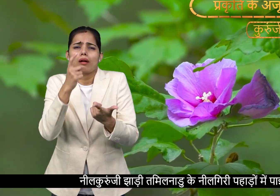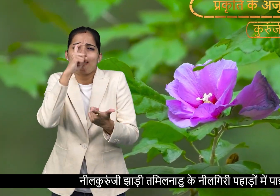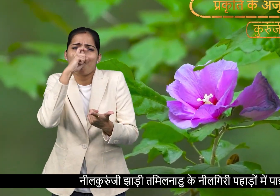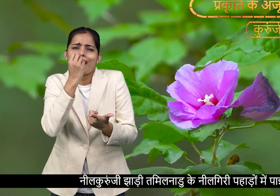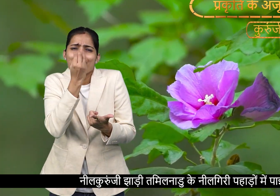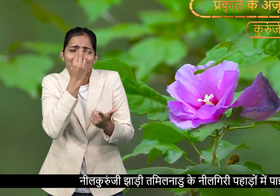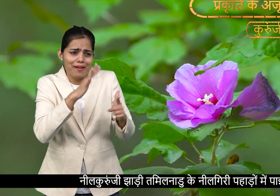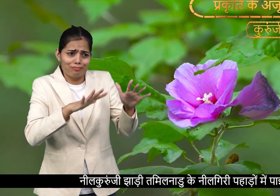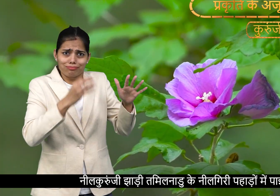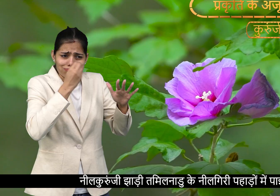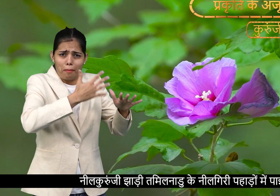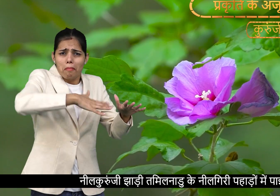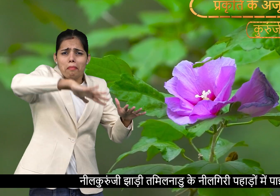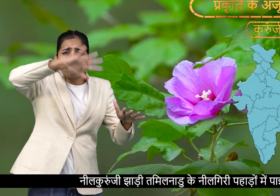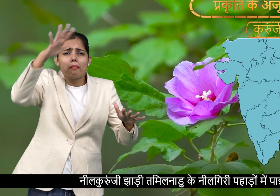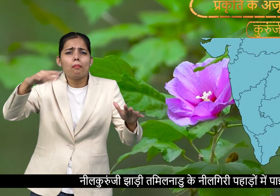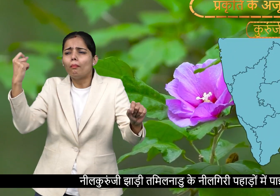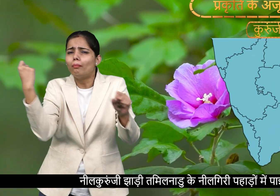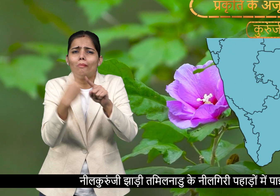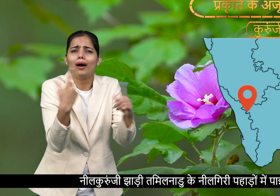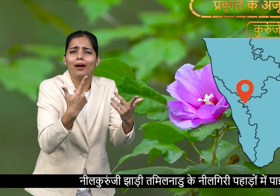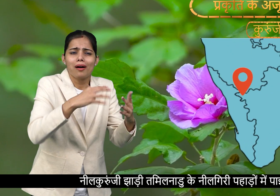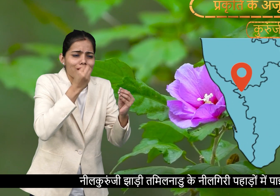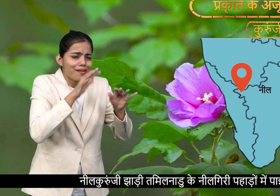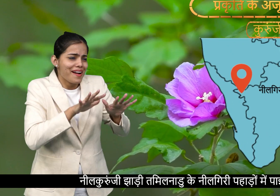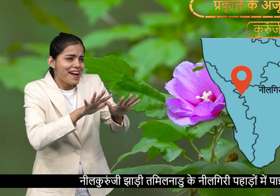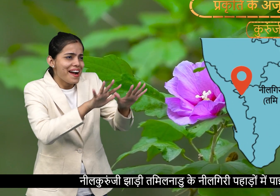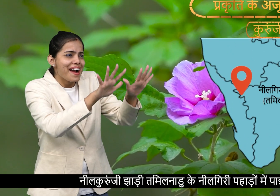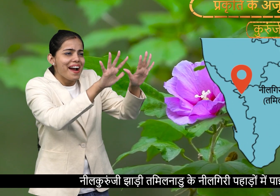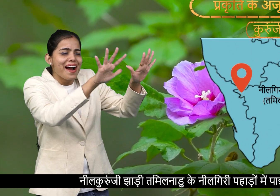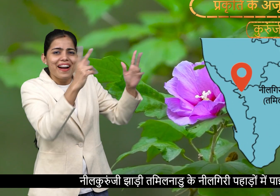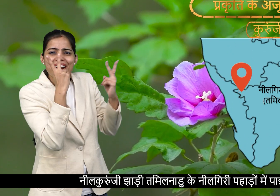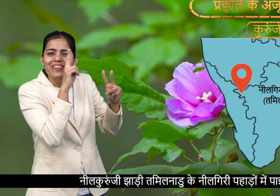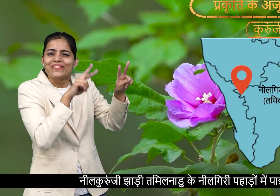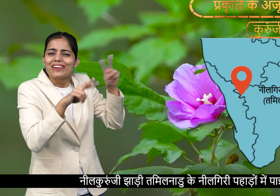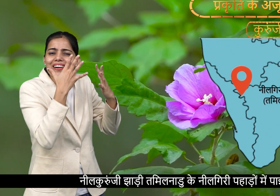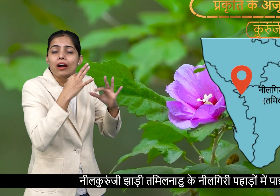नील कुरुंजी झाड़ी तमिलनाडु के नीलगिरी पहाड़ों में पाई जाती है।